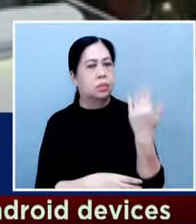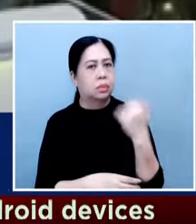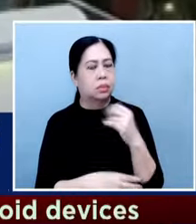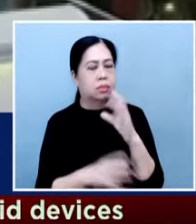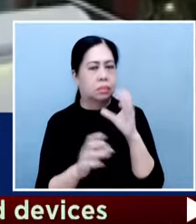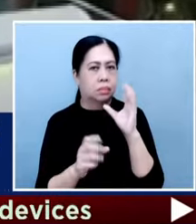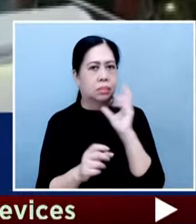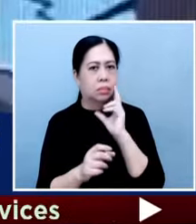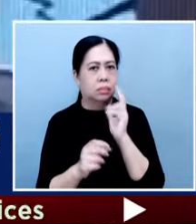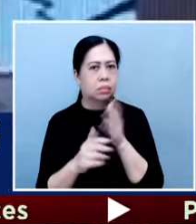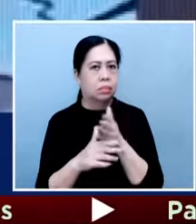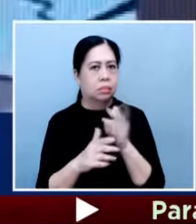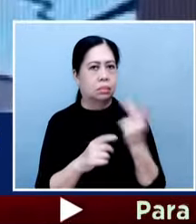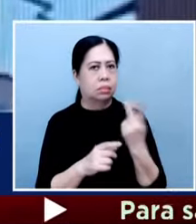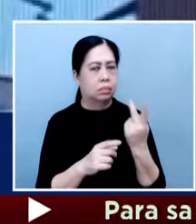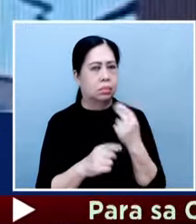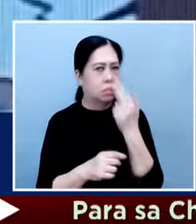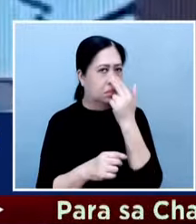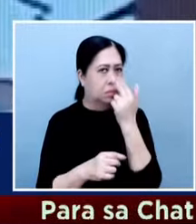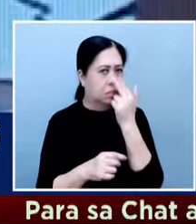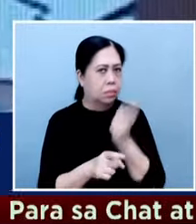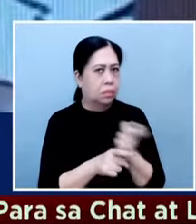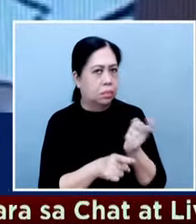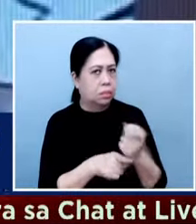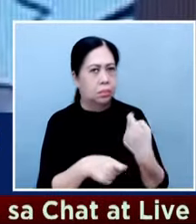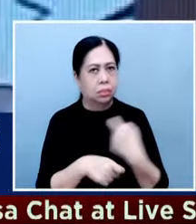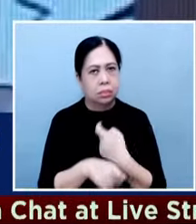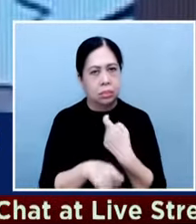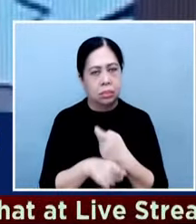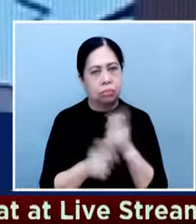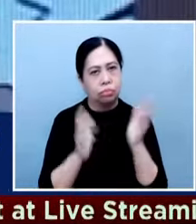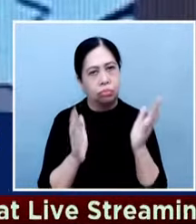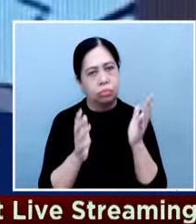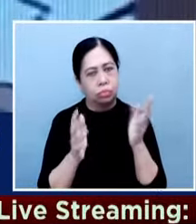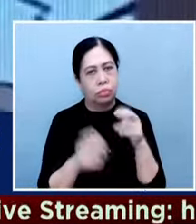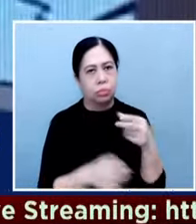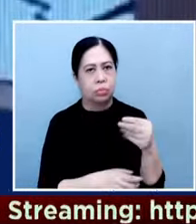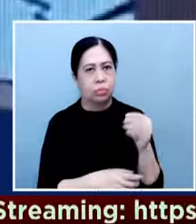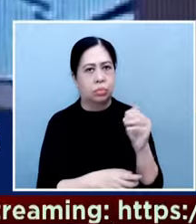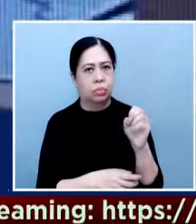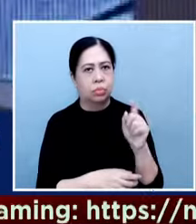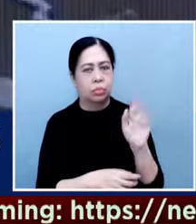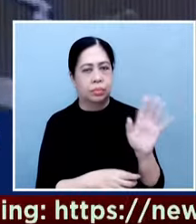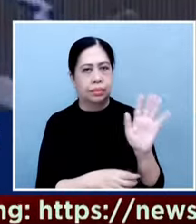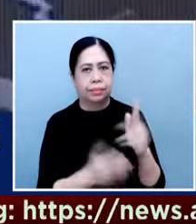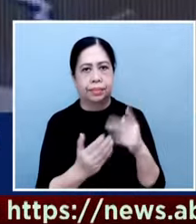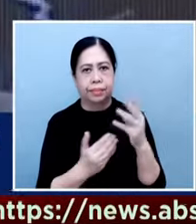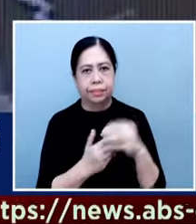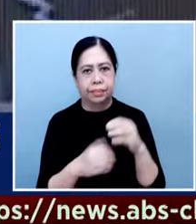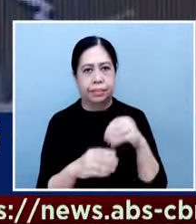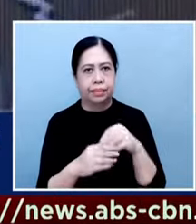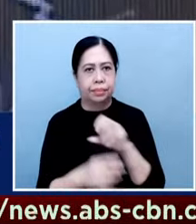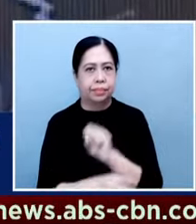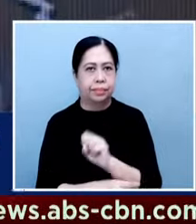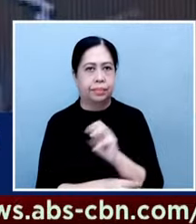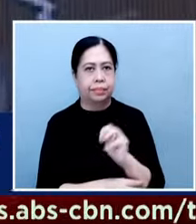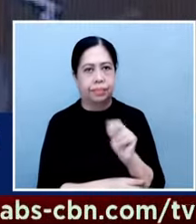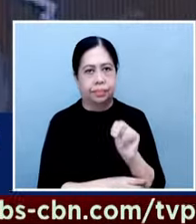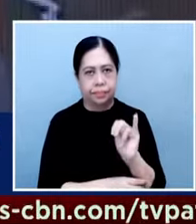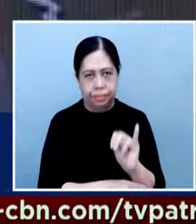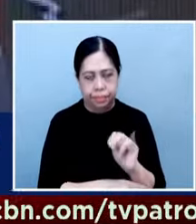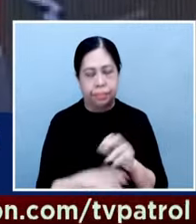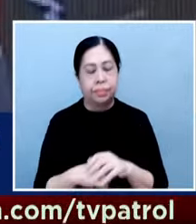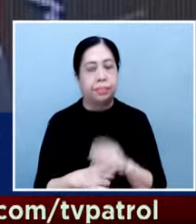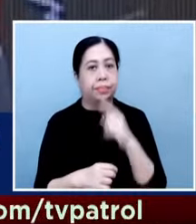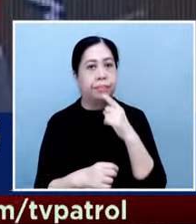sa pagitan ng kanyang mga biro at pakikipag-usap sa host ng kanyang programa sa SMNI. Dagdag